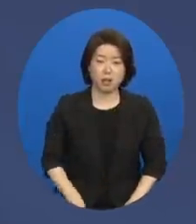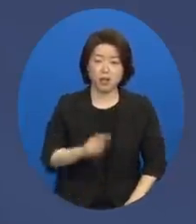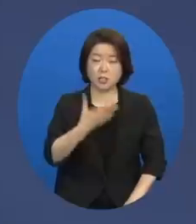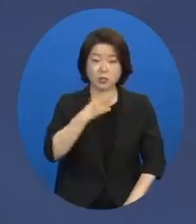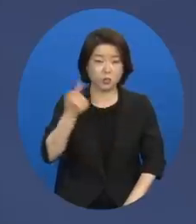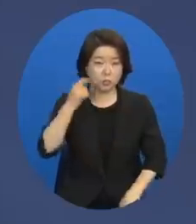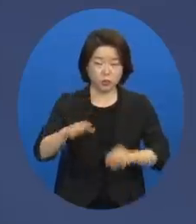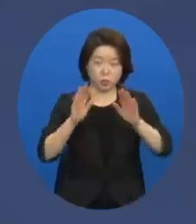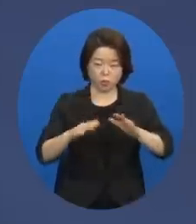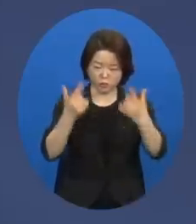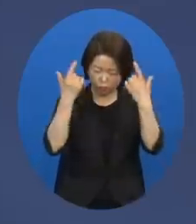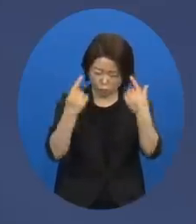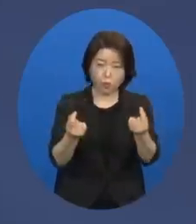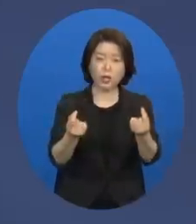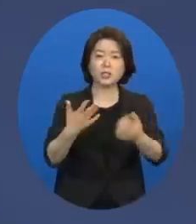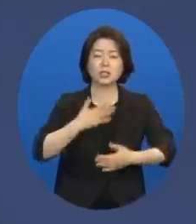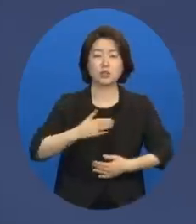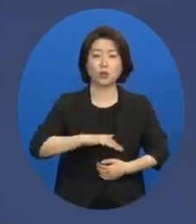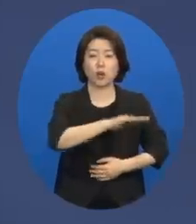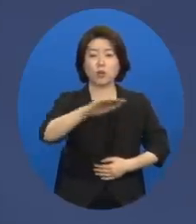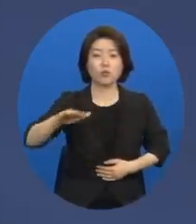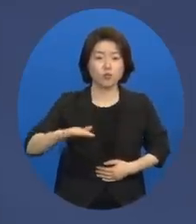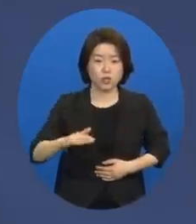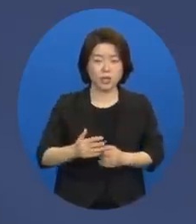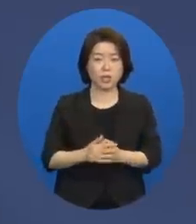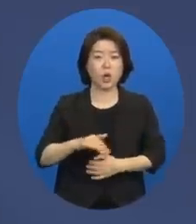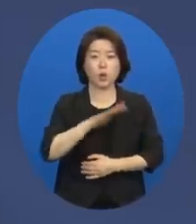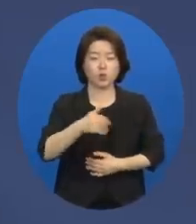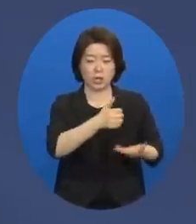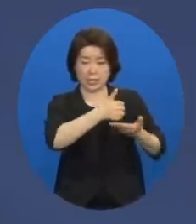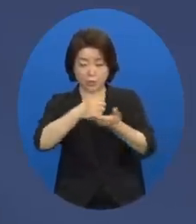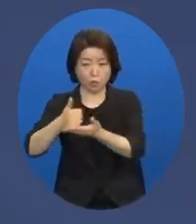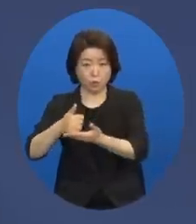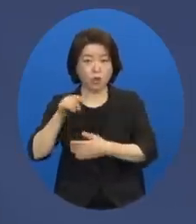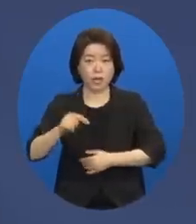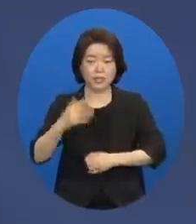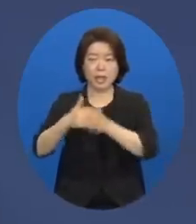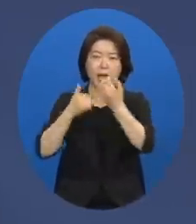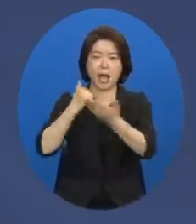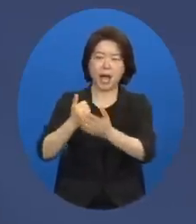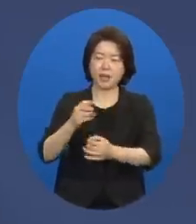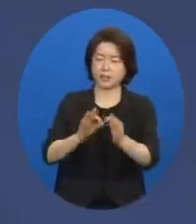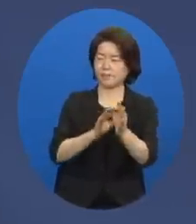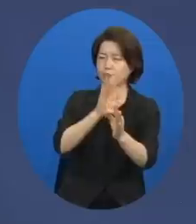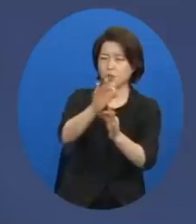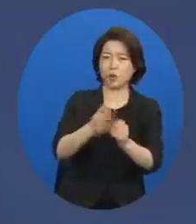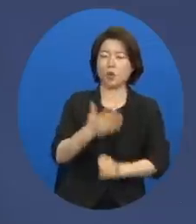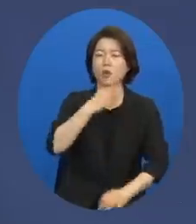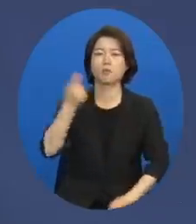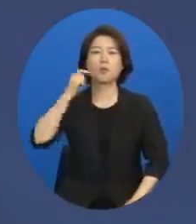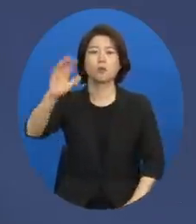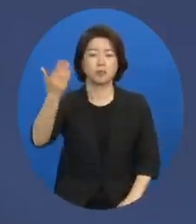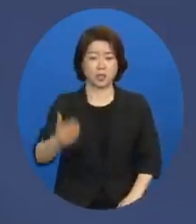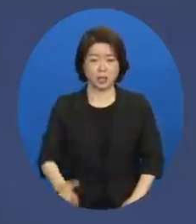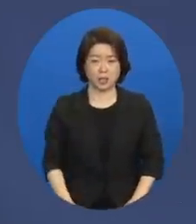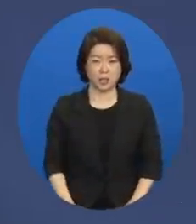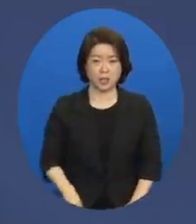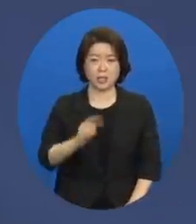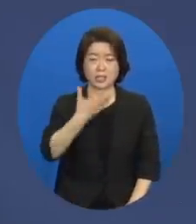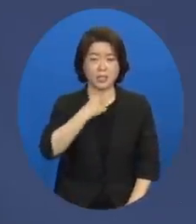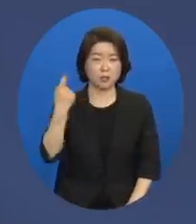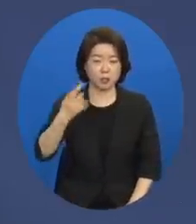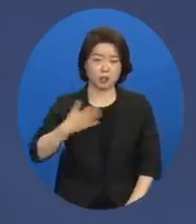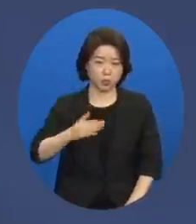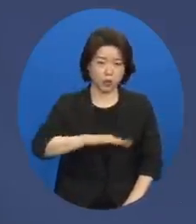복음이 오늘 똑같이 저와 여러분에게 우리를 초청하신 하나님의 영원한 복음인 것입니다. 이 복음이